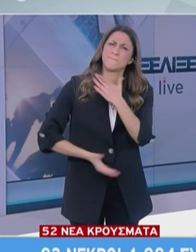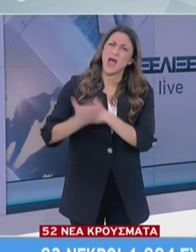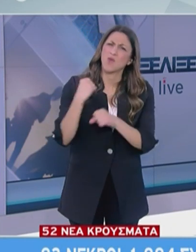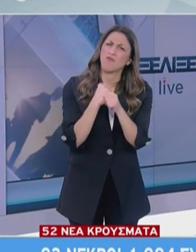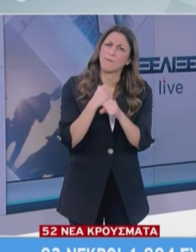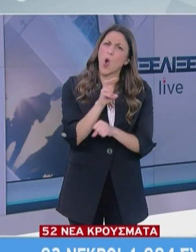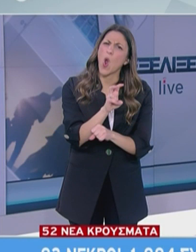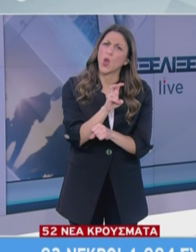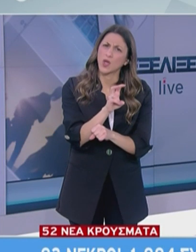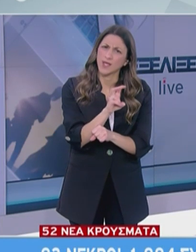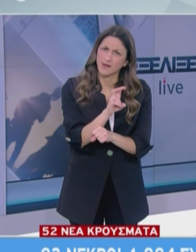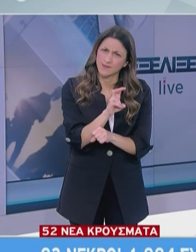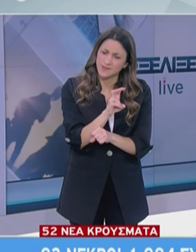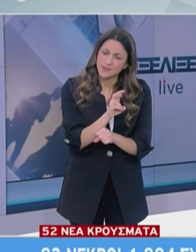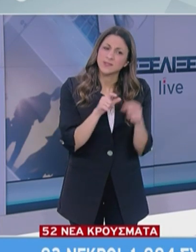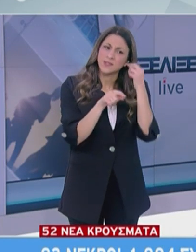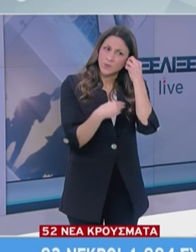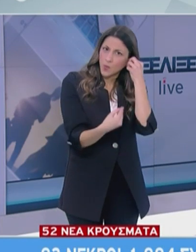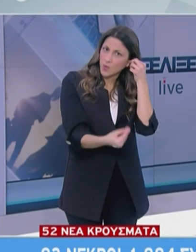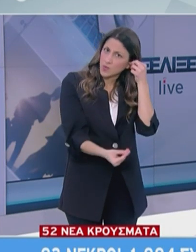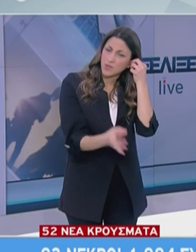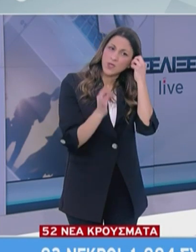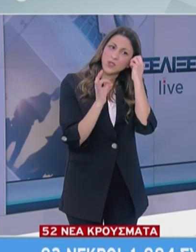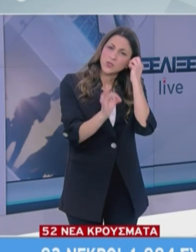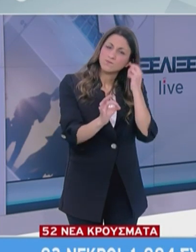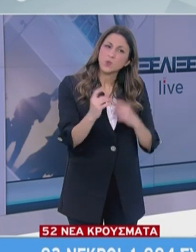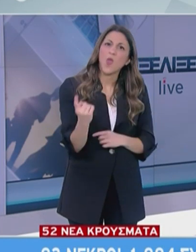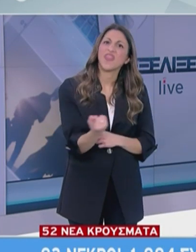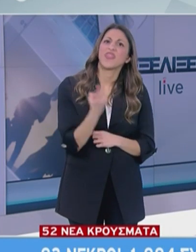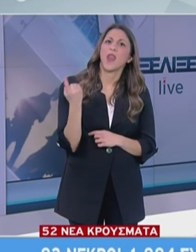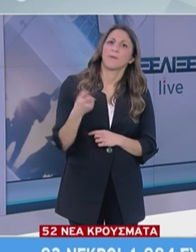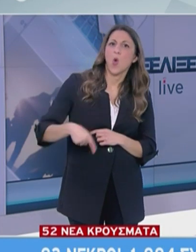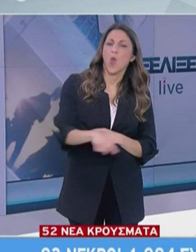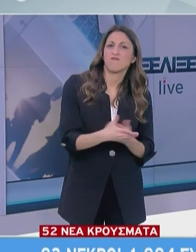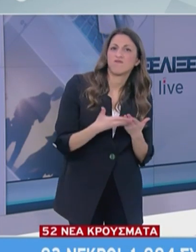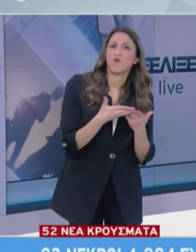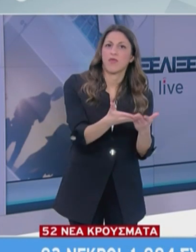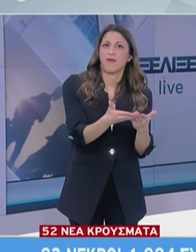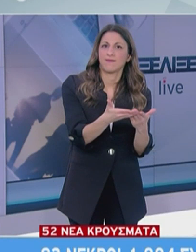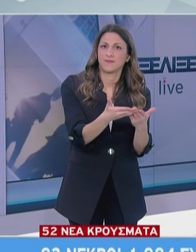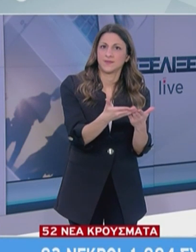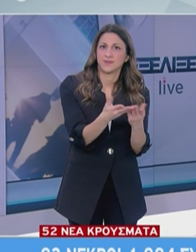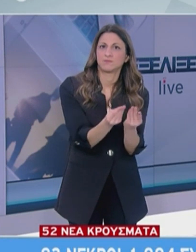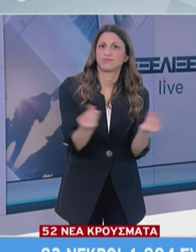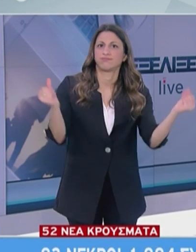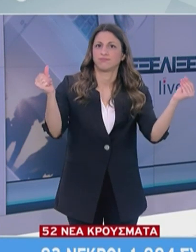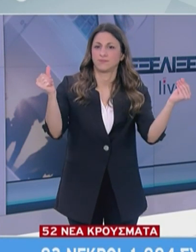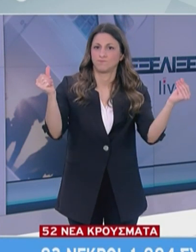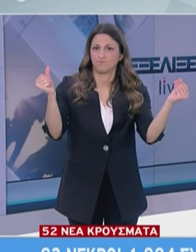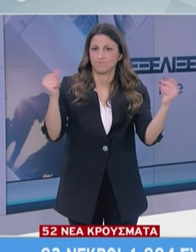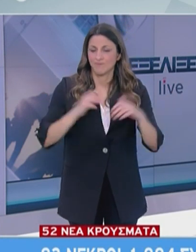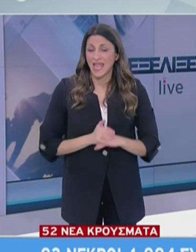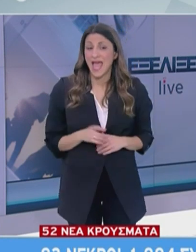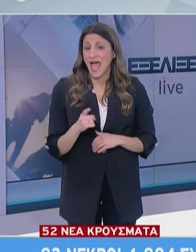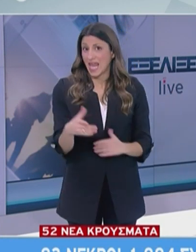ασθενούσαν, ώστε να τους δώσουμε την ευκαιρία να έχουν πρόσβαση στη θεραπεία όλοι, χωρίς να έχουμε τυχιοποιημένο σκέλος,